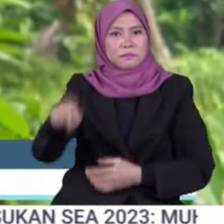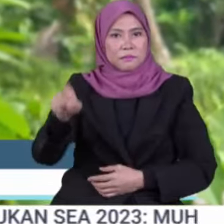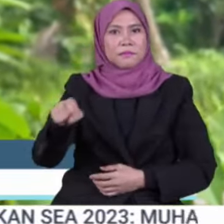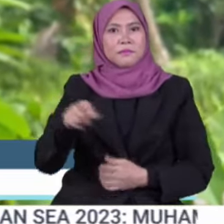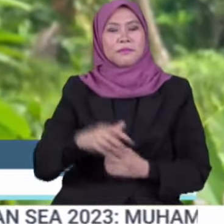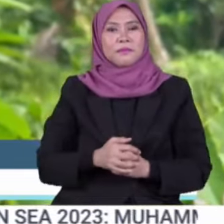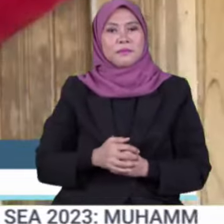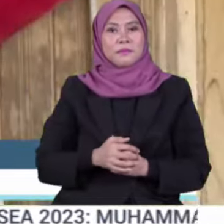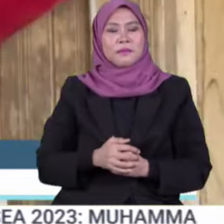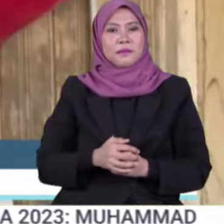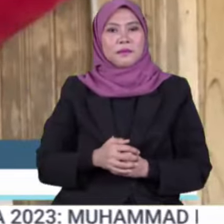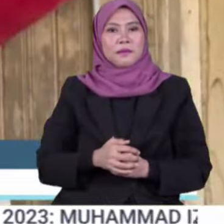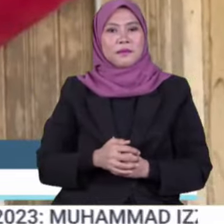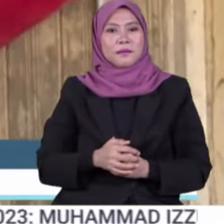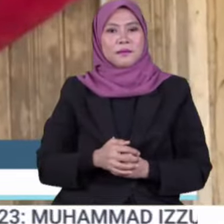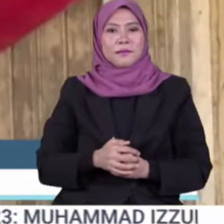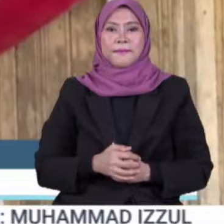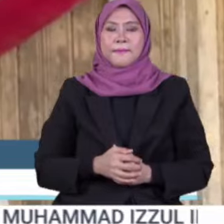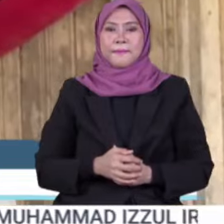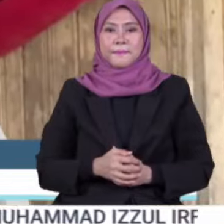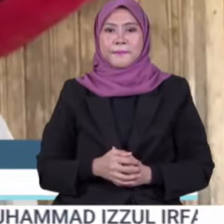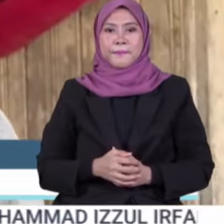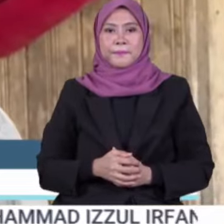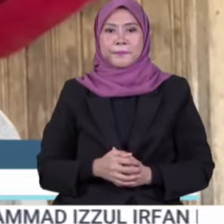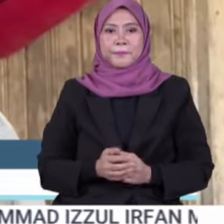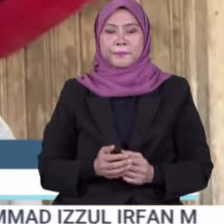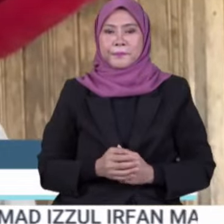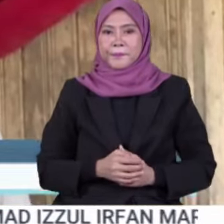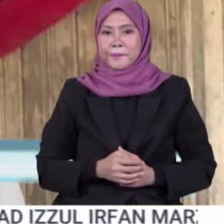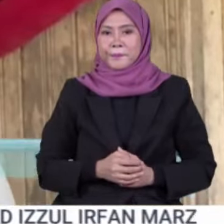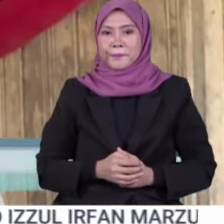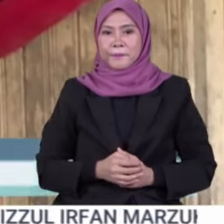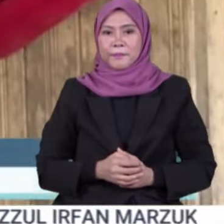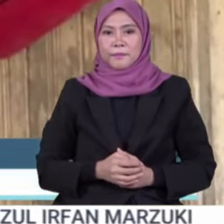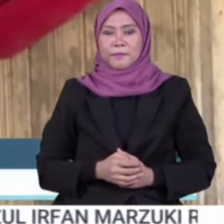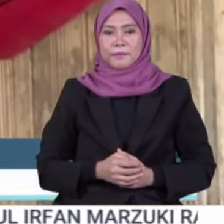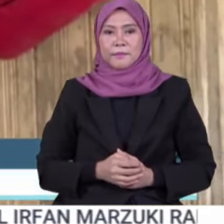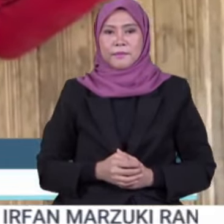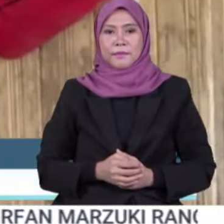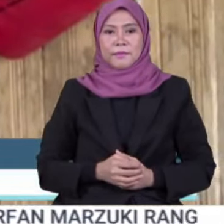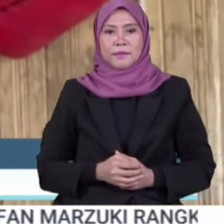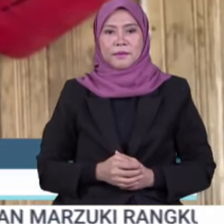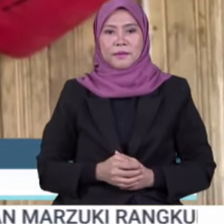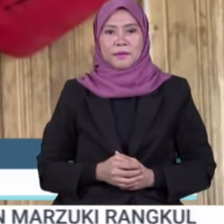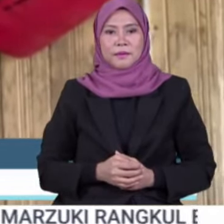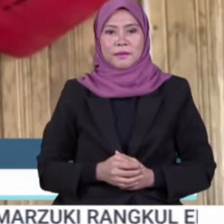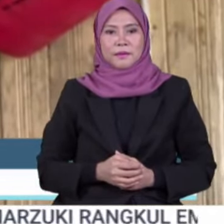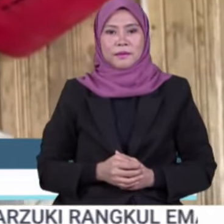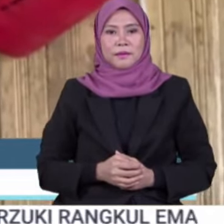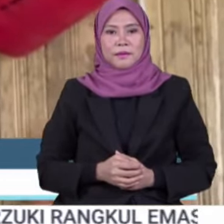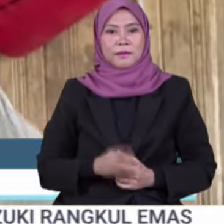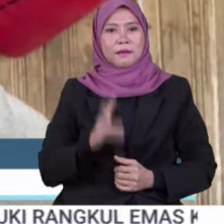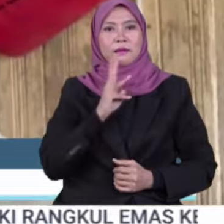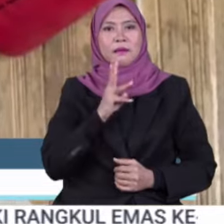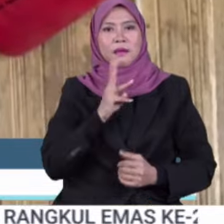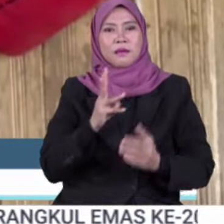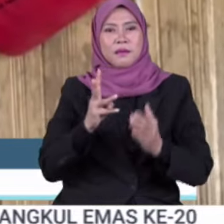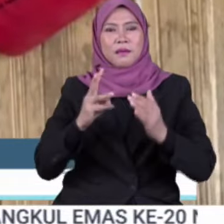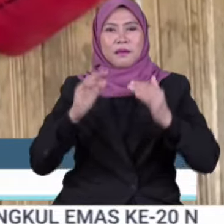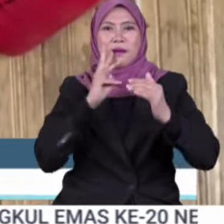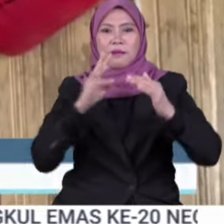kok, itu air toho. Tapi dia bawa buk lah ni dia, macam jatuh bahaya kot lah mana. Kalau sebab air jatuh ni, kayu banyak,